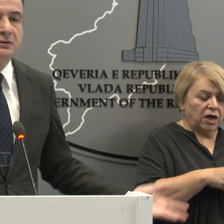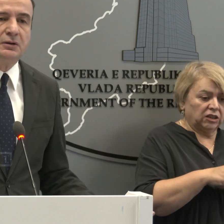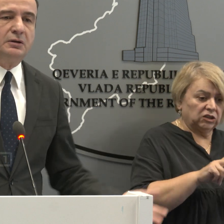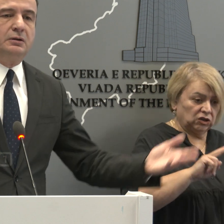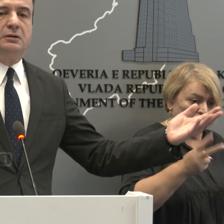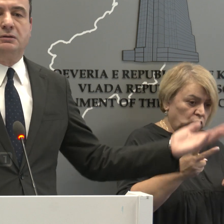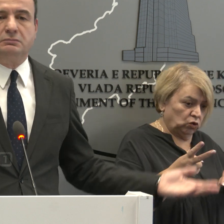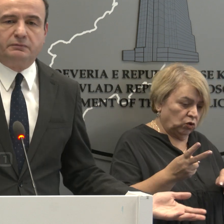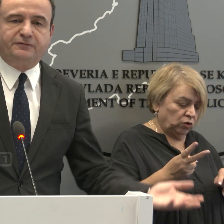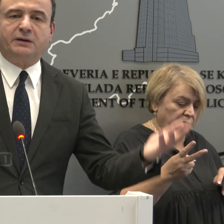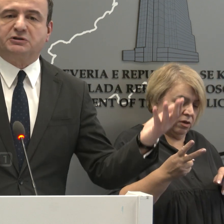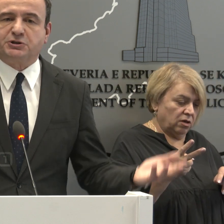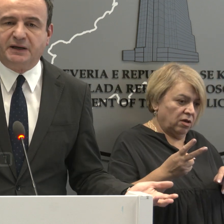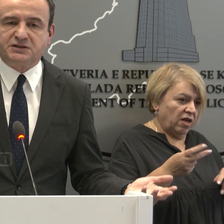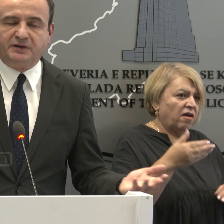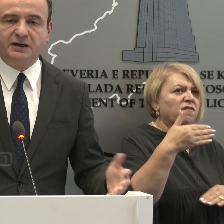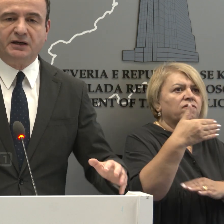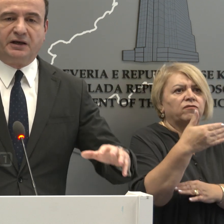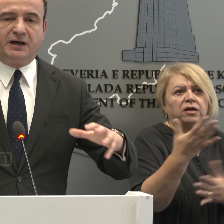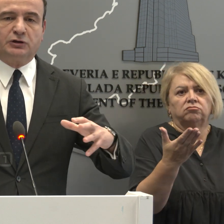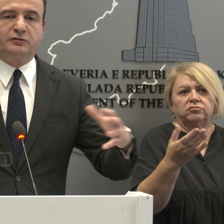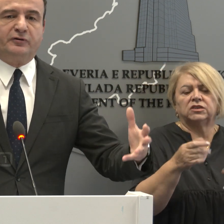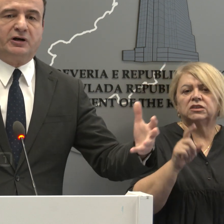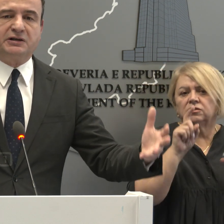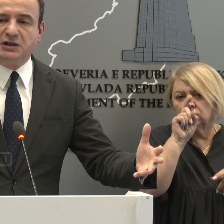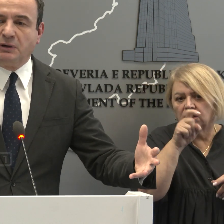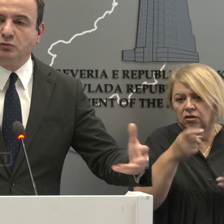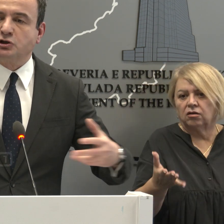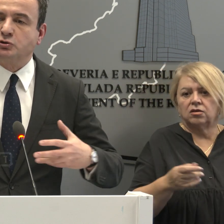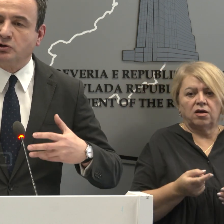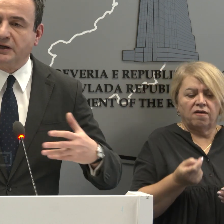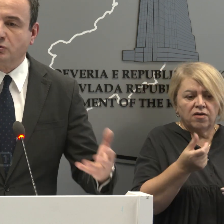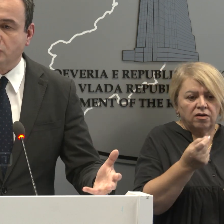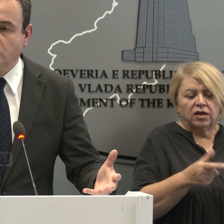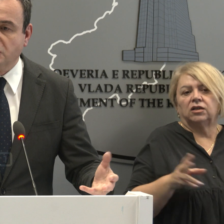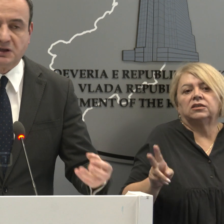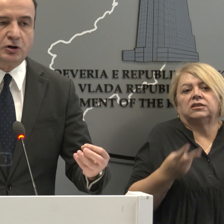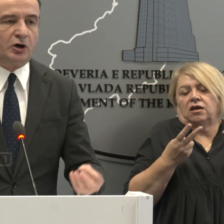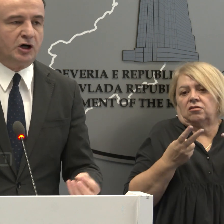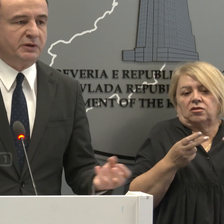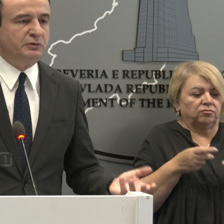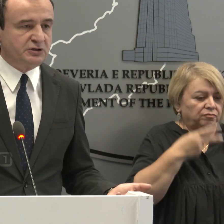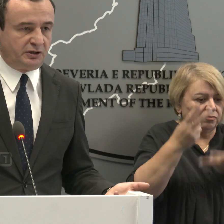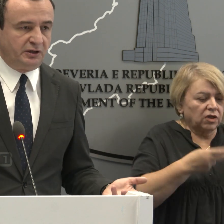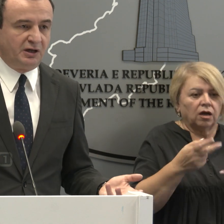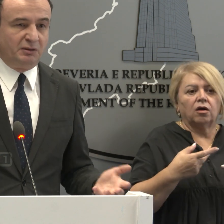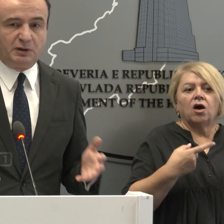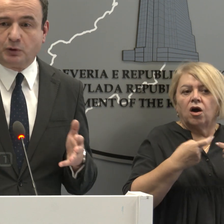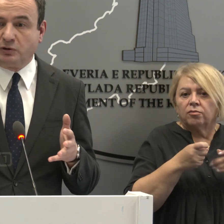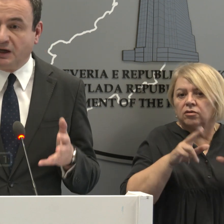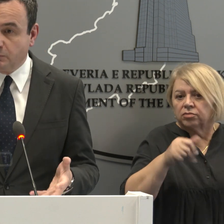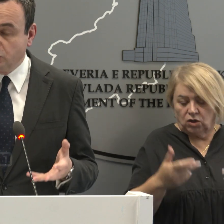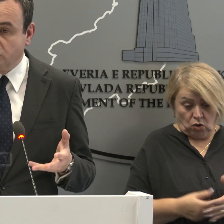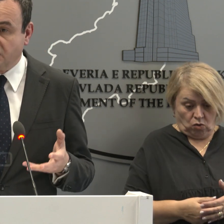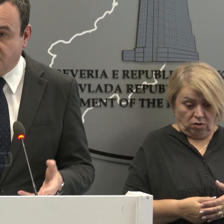një fermë të shpezve dhe ato farëra në një maune shumë kollaj kontrollohen sa ka armë dhe municion. Mirë